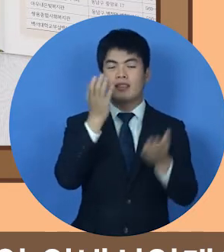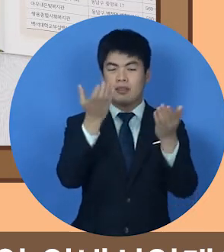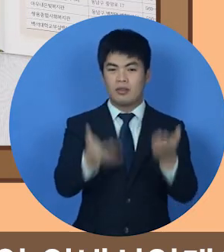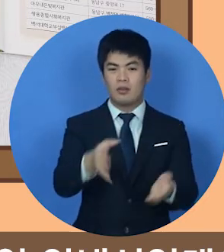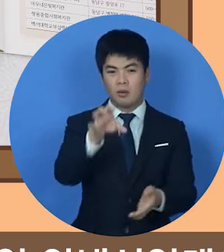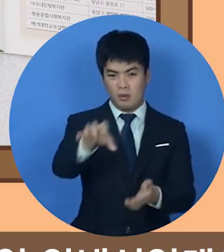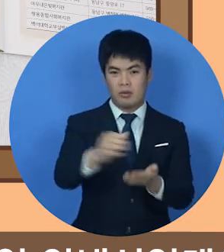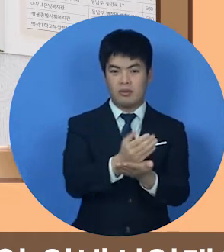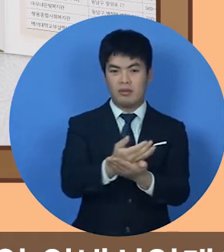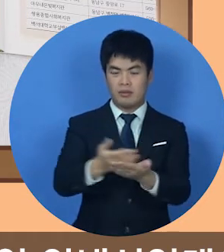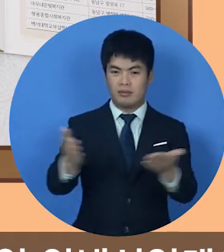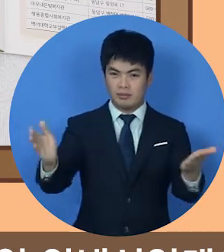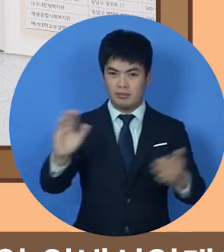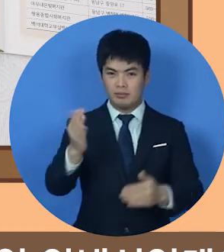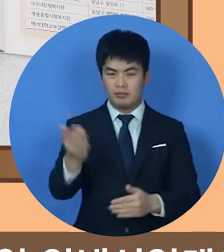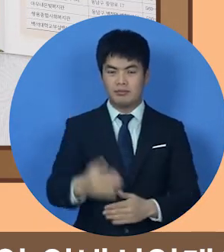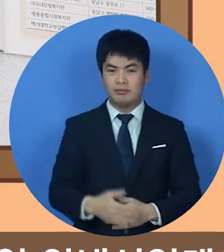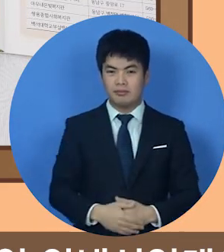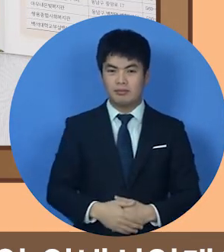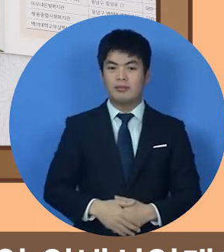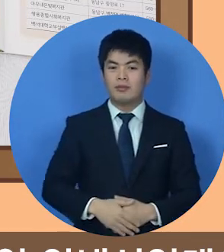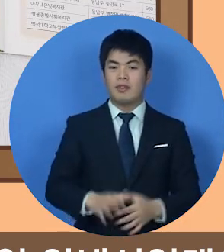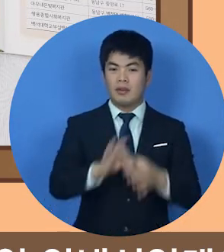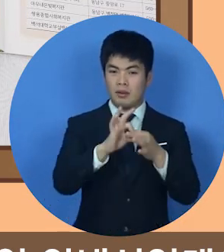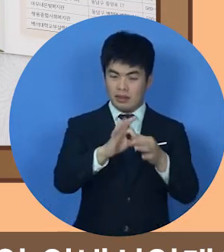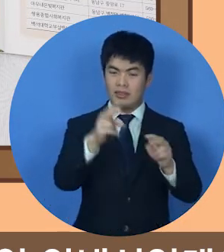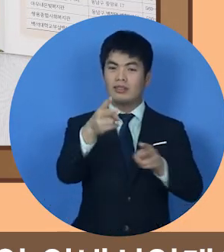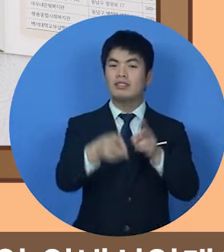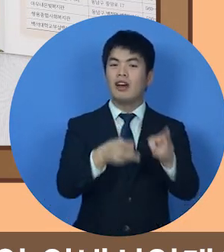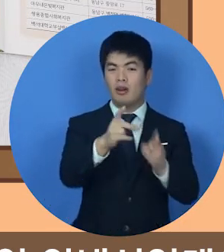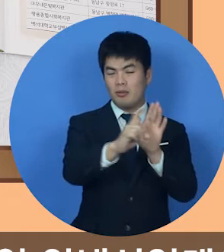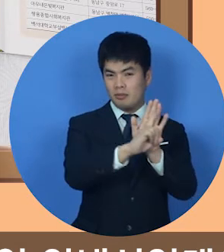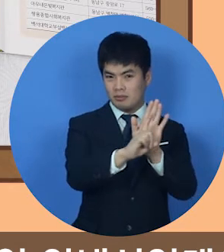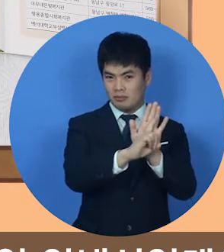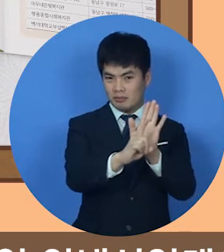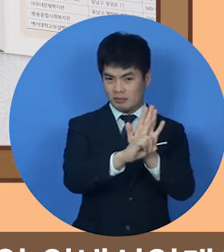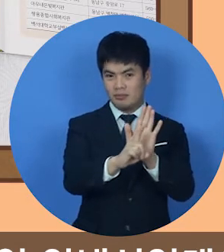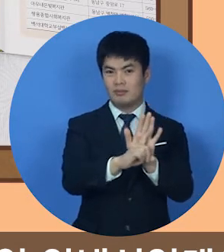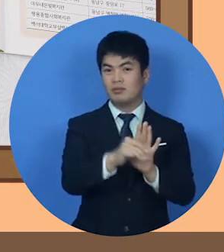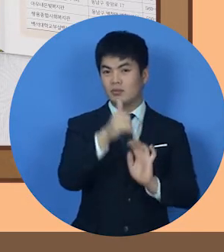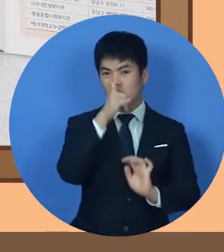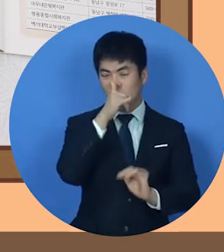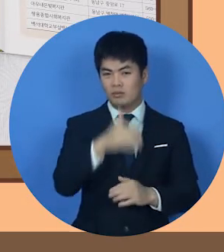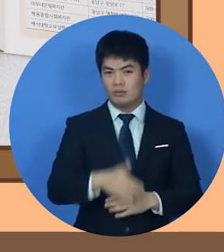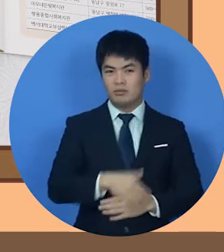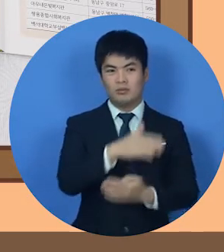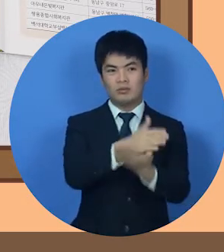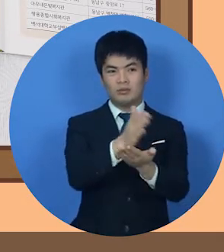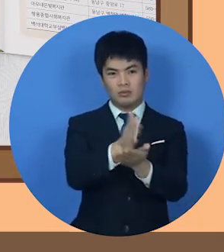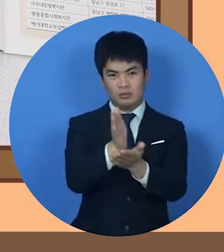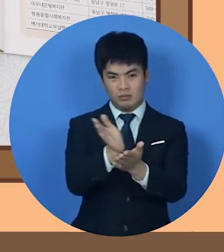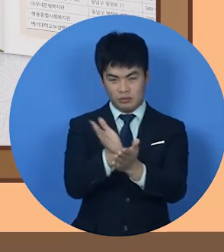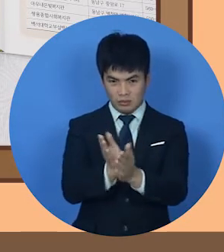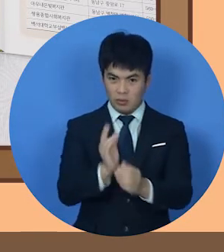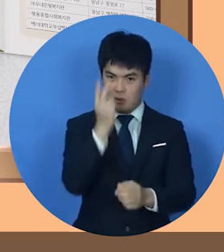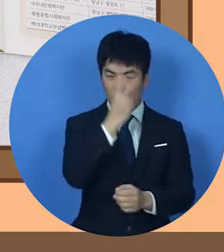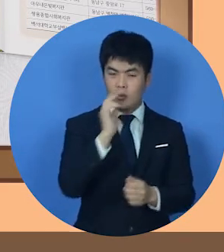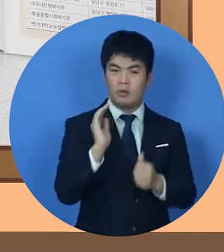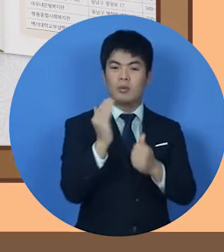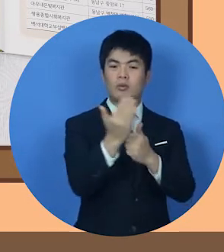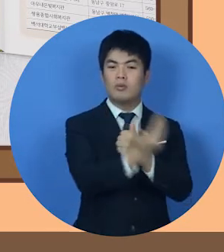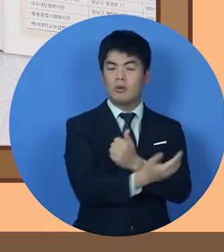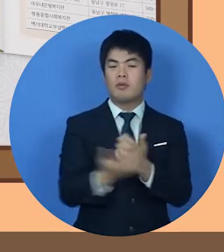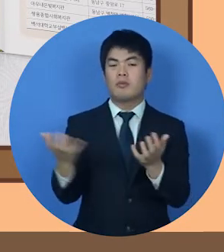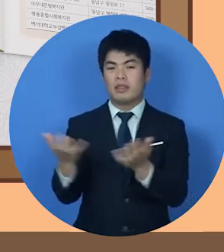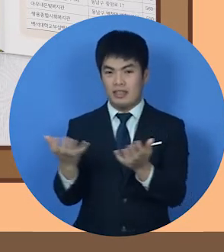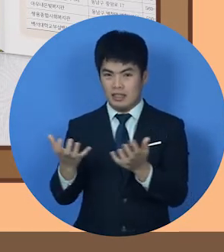노후 설계와 노인복지 시책 정보를 제공하는 노인복지사업 안내서인데요. 분야별로 돌봄, 일자리,